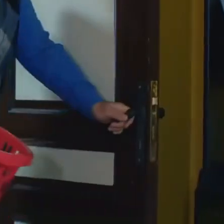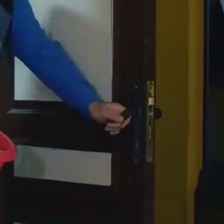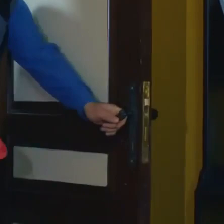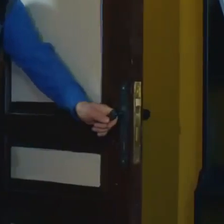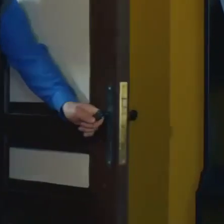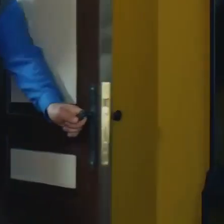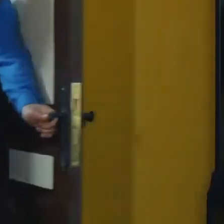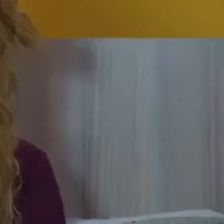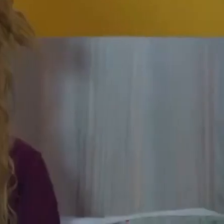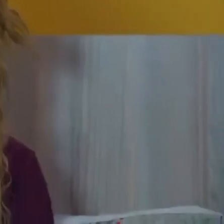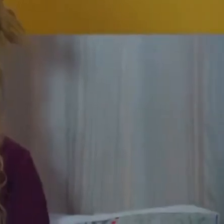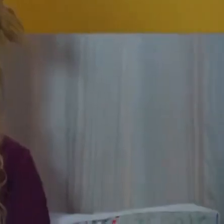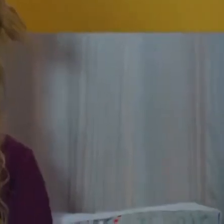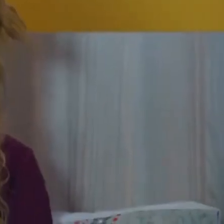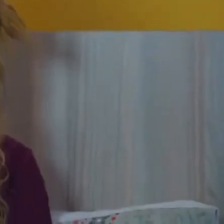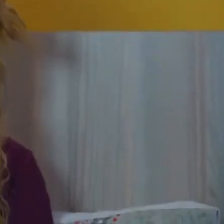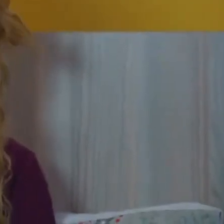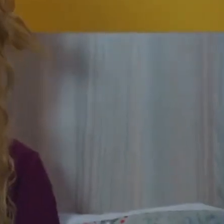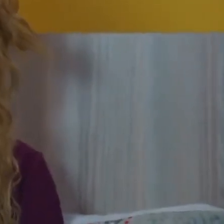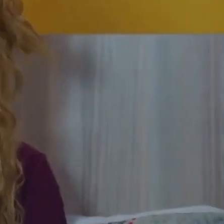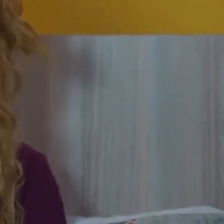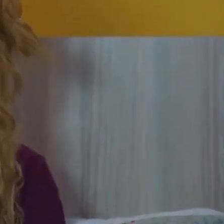Sepeti sağ yanına sıkıştırıp gülümseyerek çıktı.